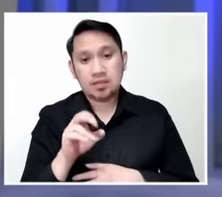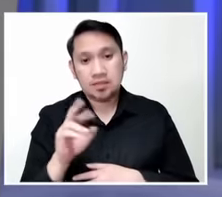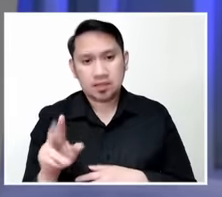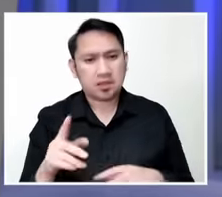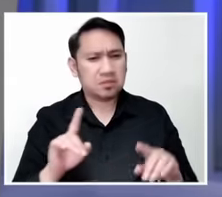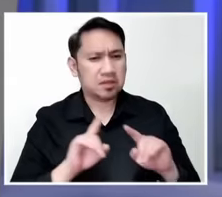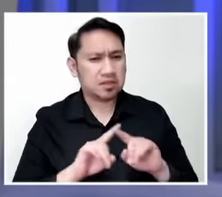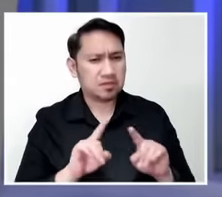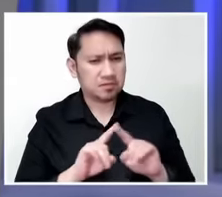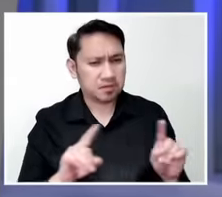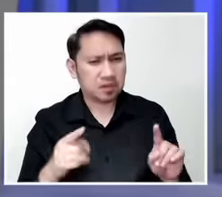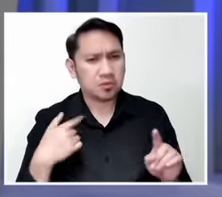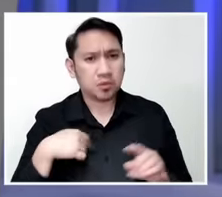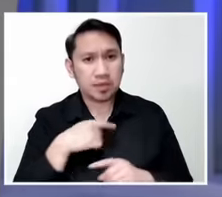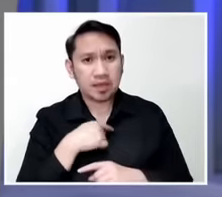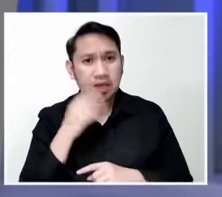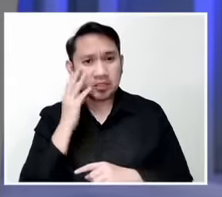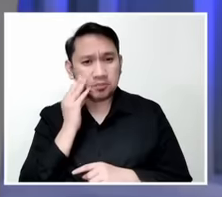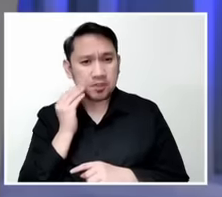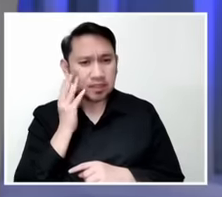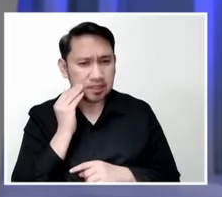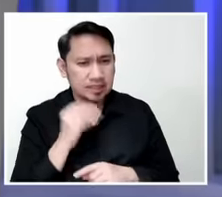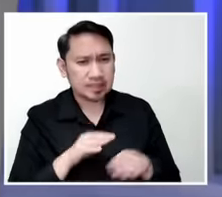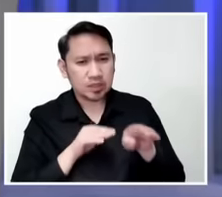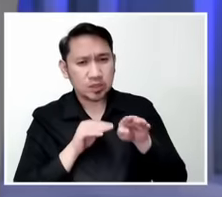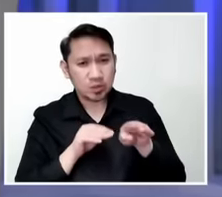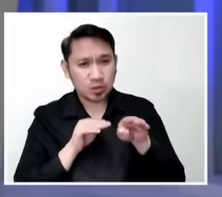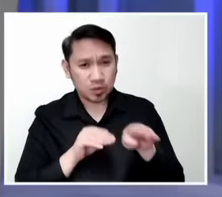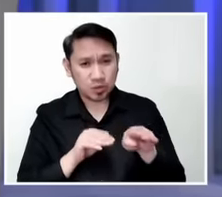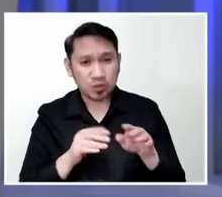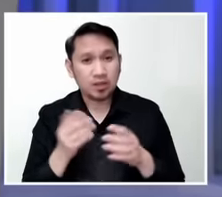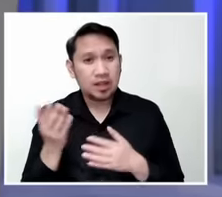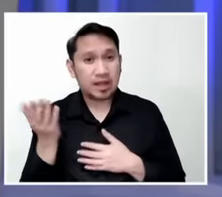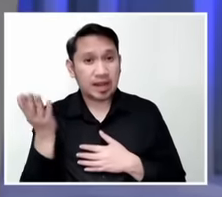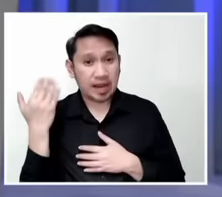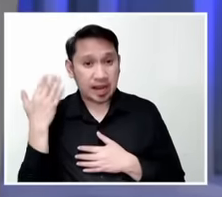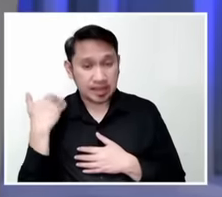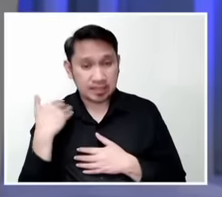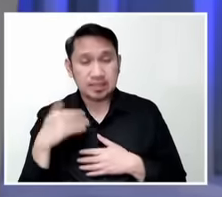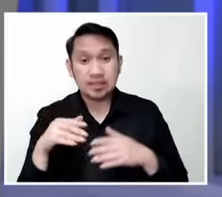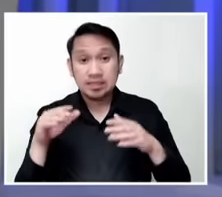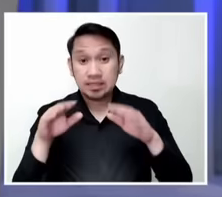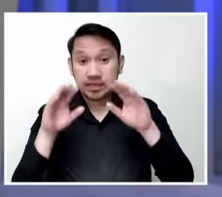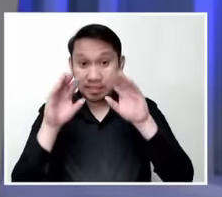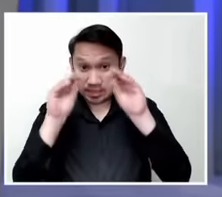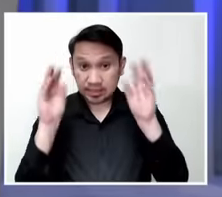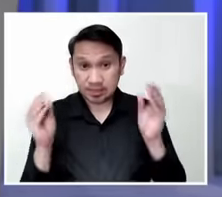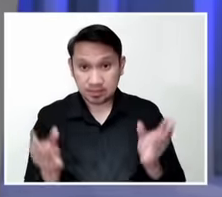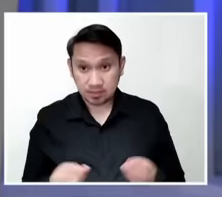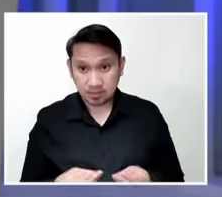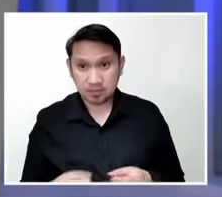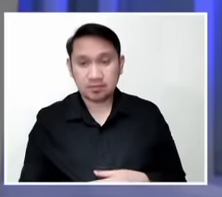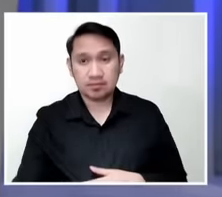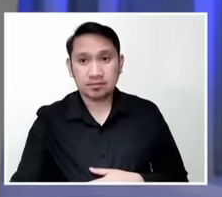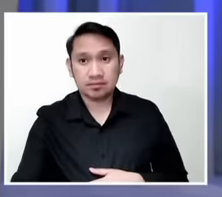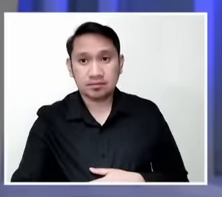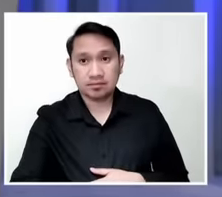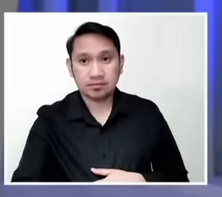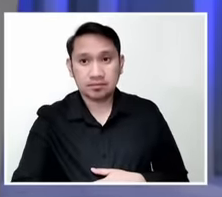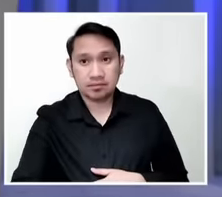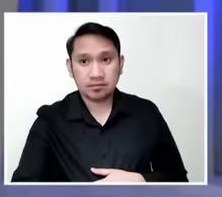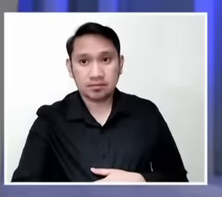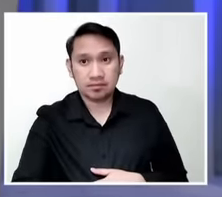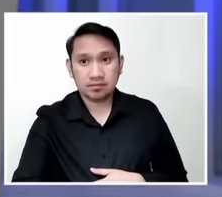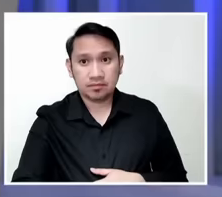sa naranasang matinding traffic noong kasagsagan ng Pasko. Samantala, isang aksidente naman ang naitala